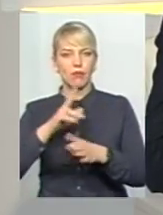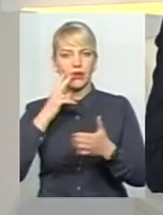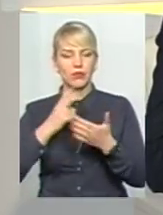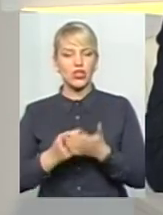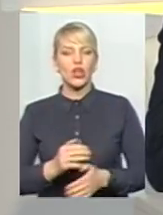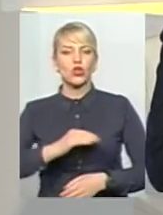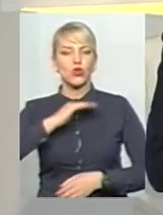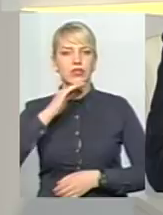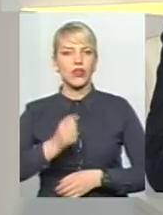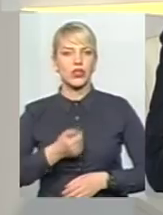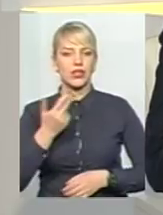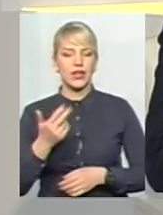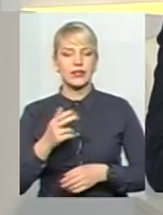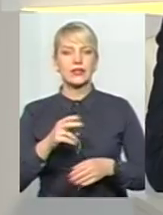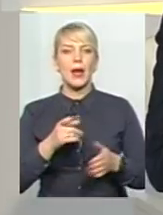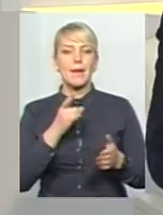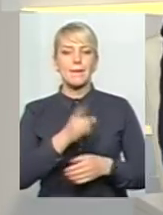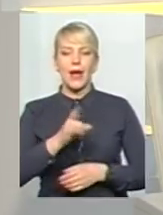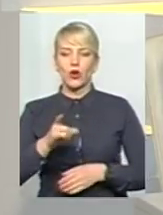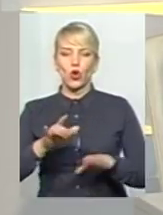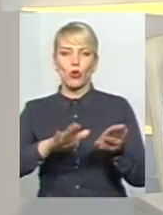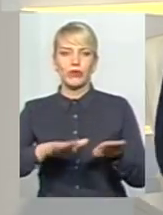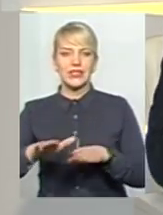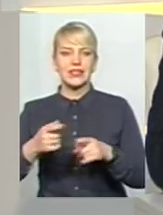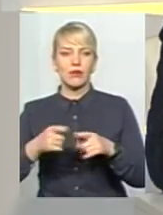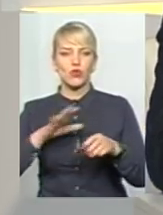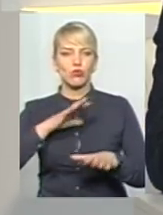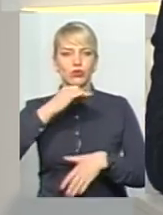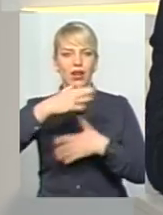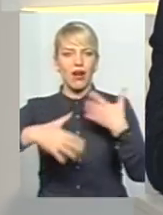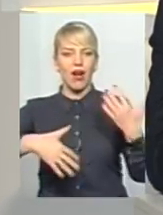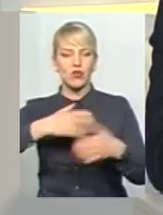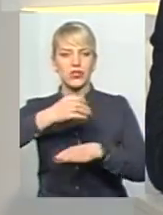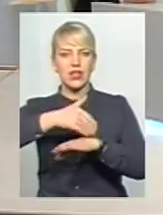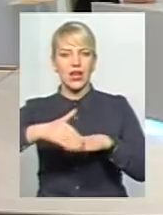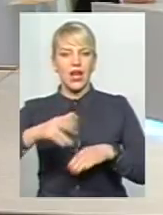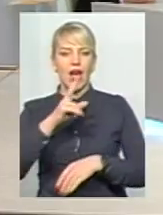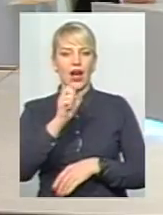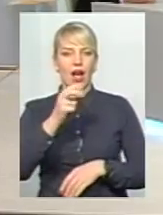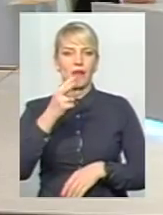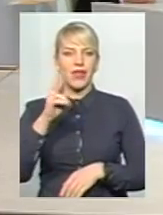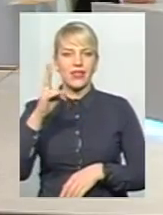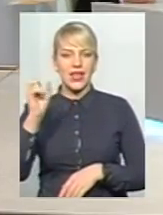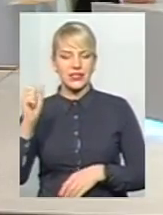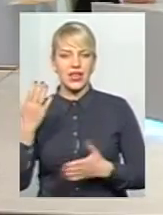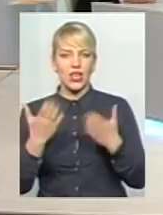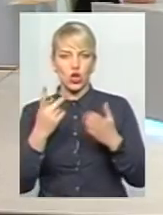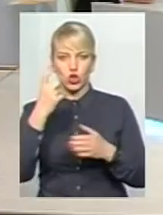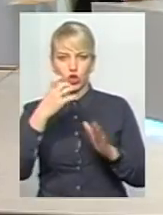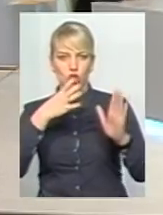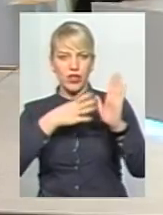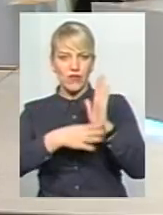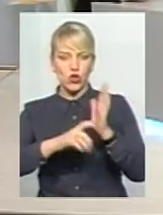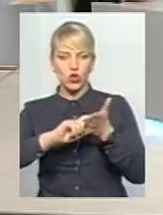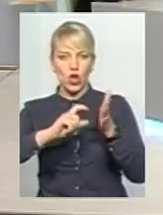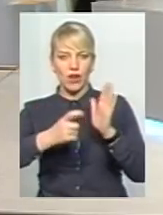достатньої кількості паркомісць. А отже, це може бути хаос на Кам'янецькій, на Староміській, якщо 190 квартир заселяться в